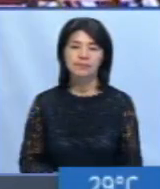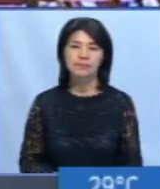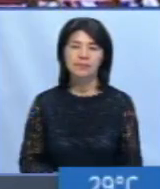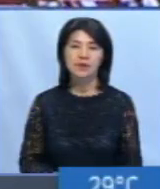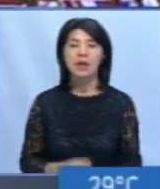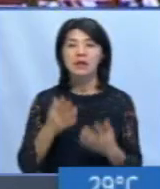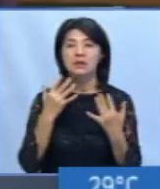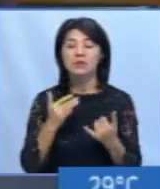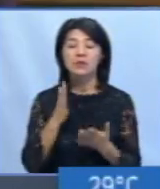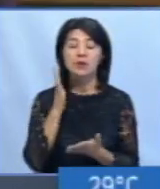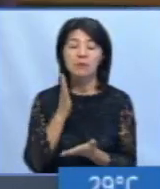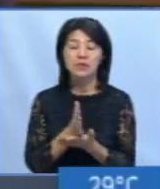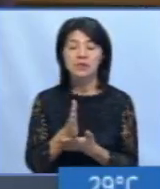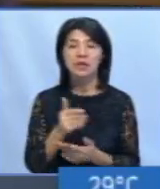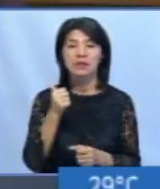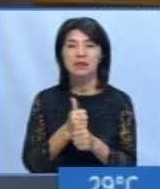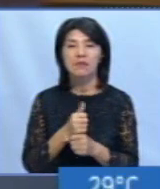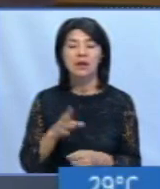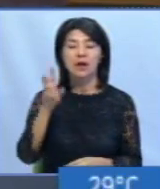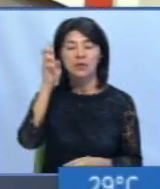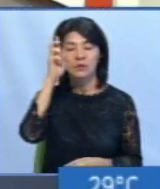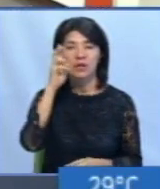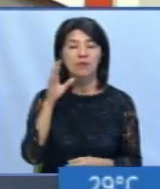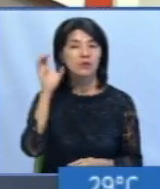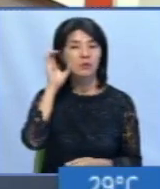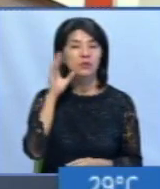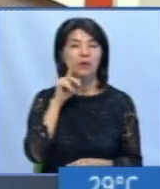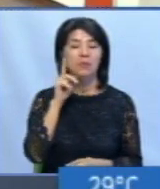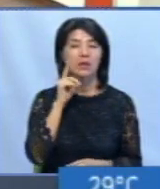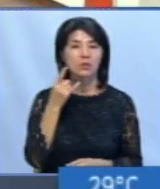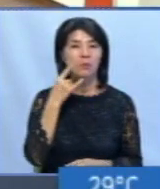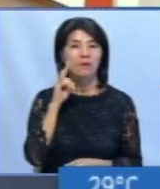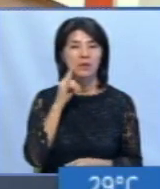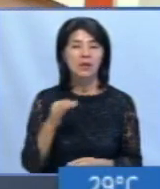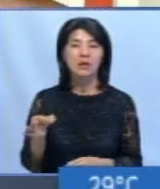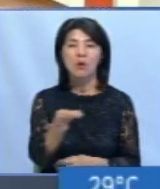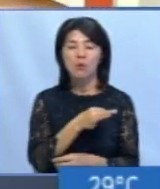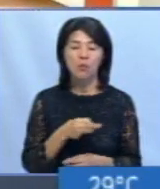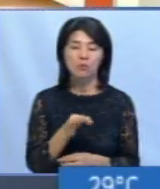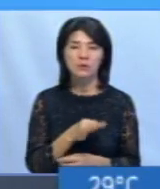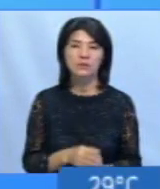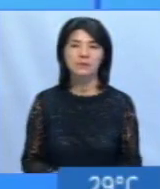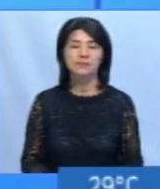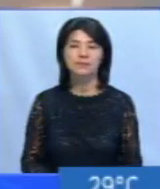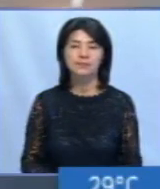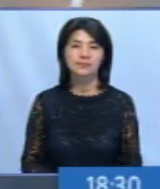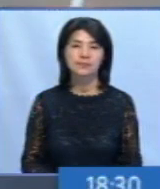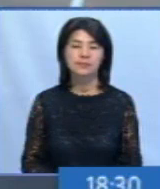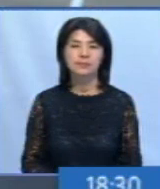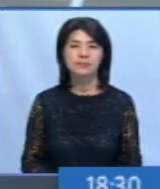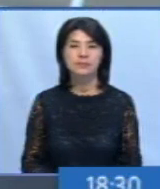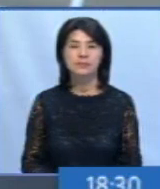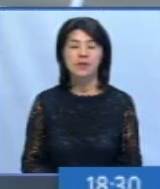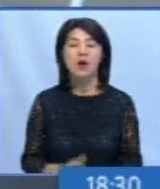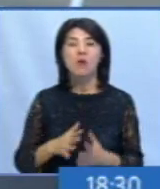Сегодня послание главы государства слушает и молодежь Павлодарской области. Подробнее об этом расскажу я, Сабин Рахимбай.